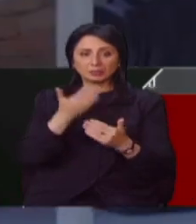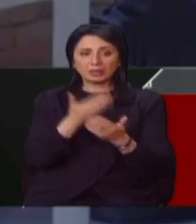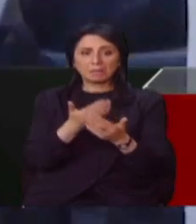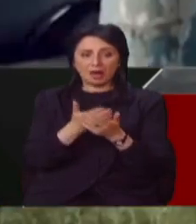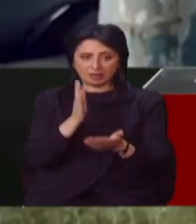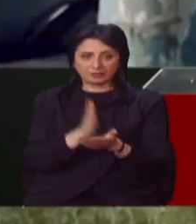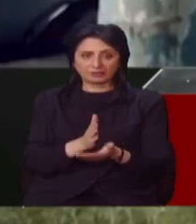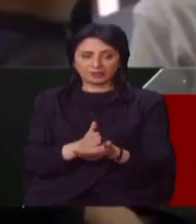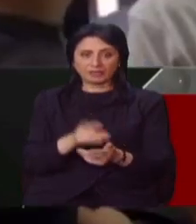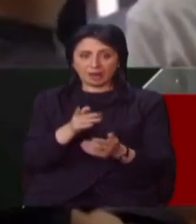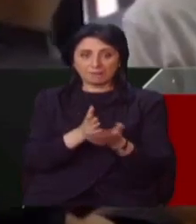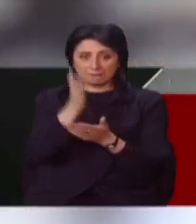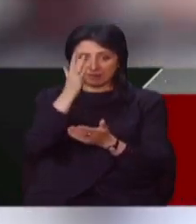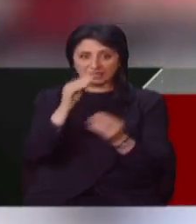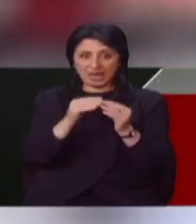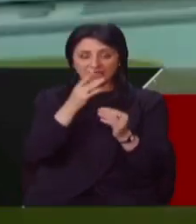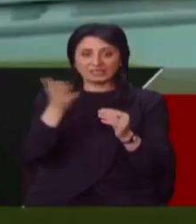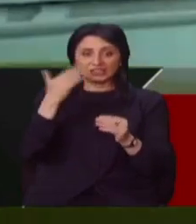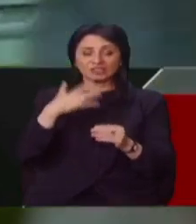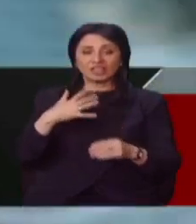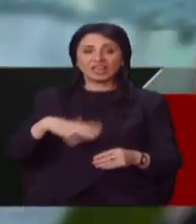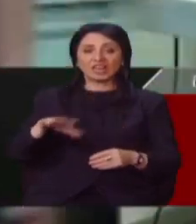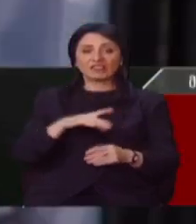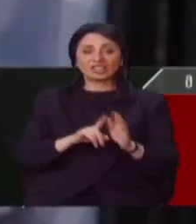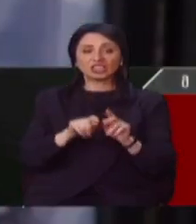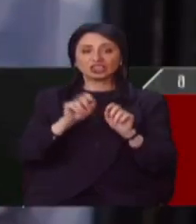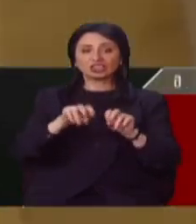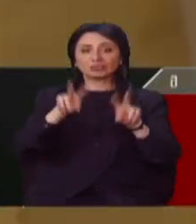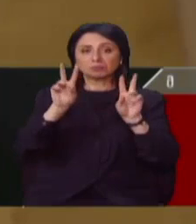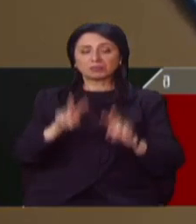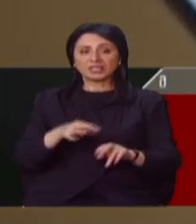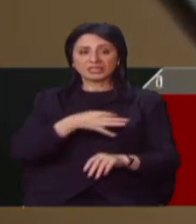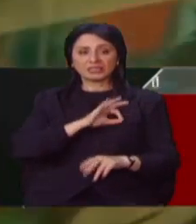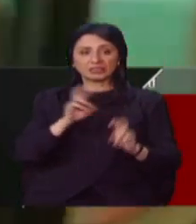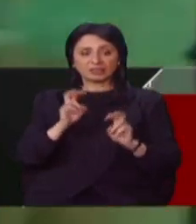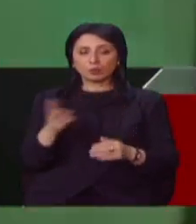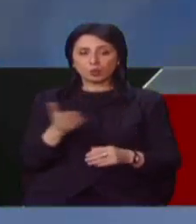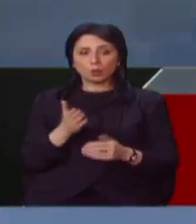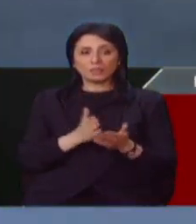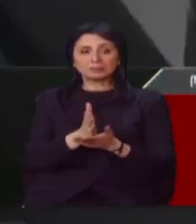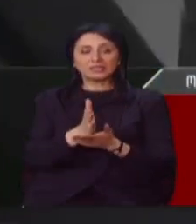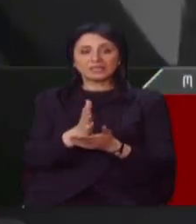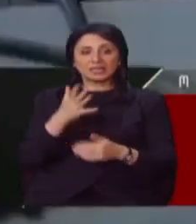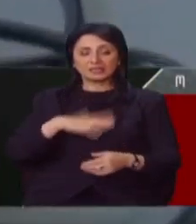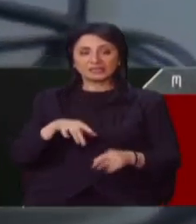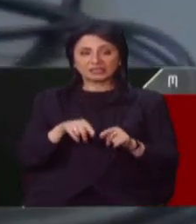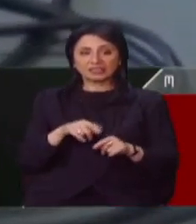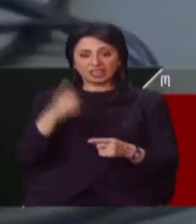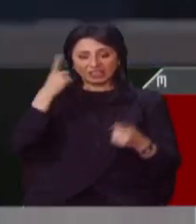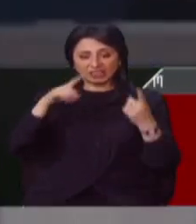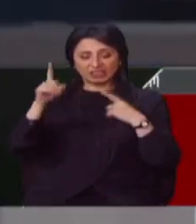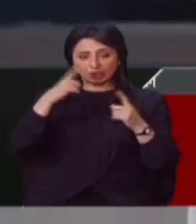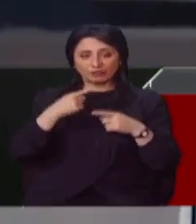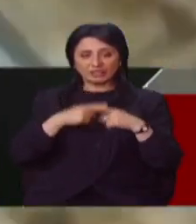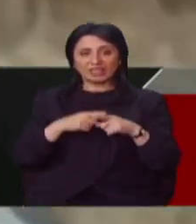მაგალითებს აჩვენებს. ამ მიზნით 10 წლის წინ ჩვენს ქვეყანაში შეიქმნა სპეციალური სააგენტო, რომლის მისიაა საქართველოში ინოვაციების